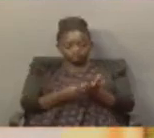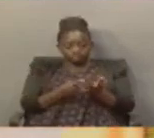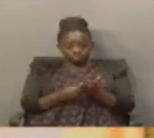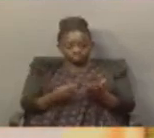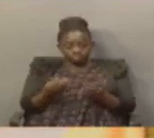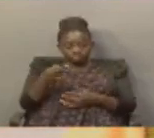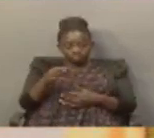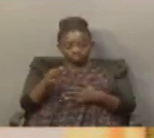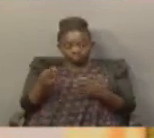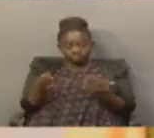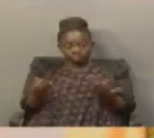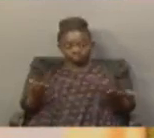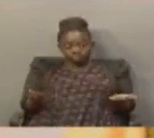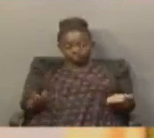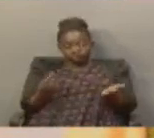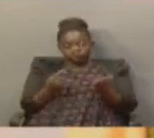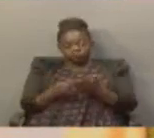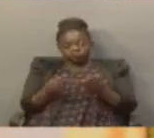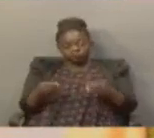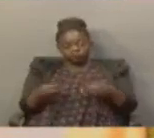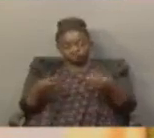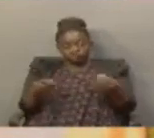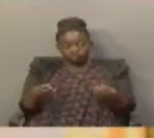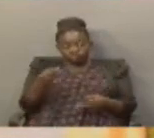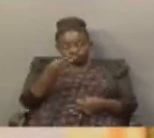waaba oyina amafaranga orenda za Uganda nitugura